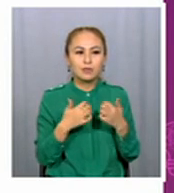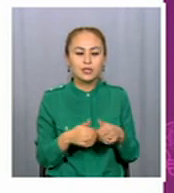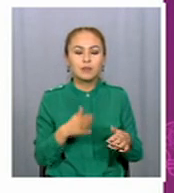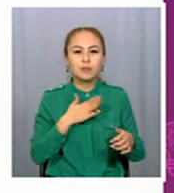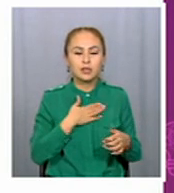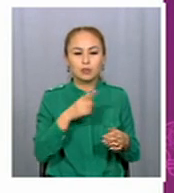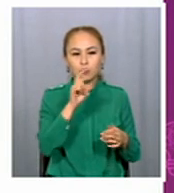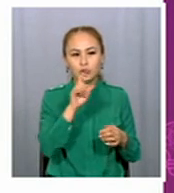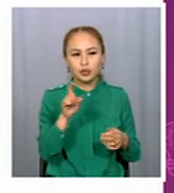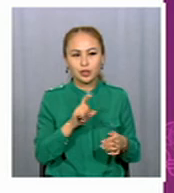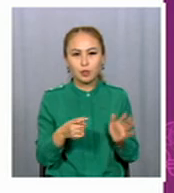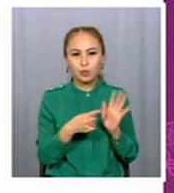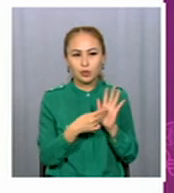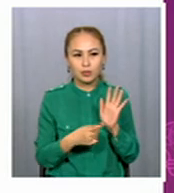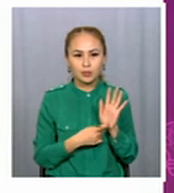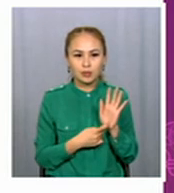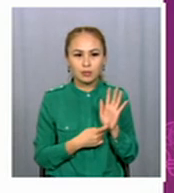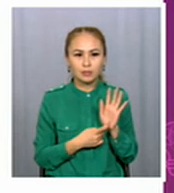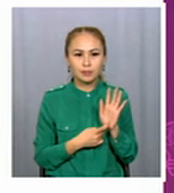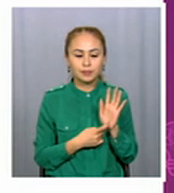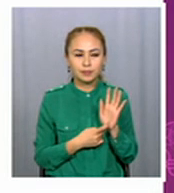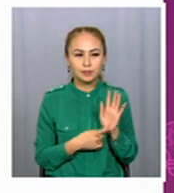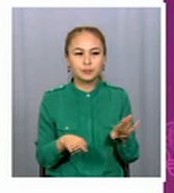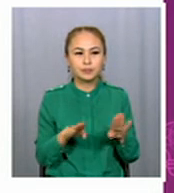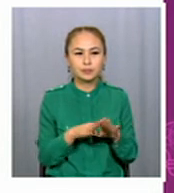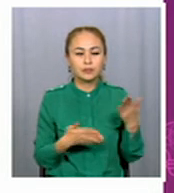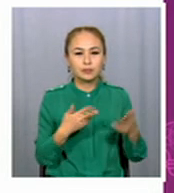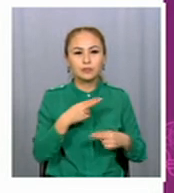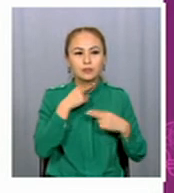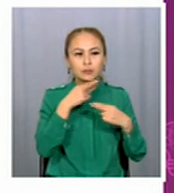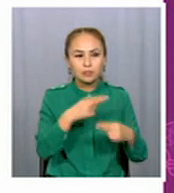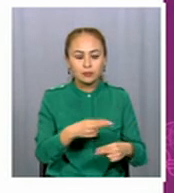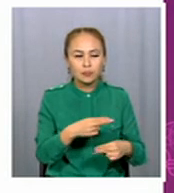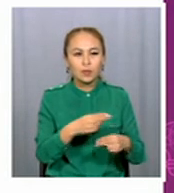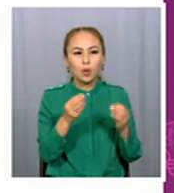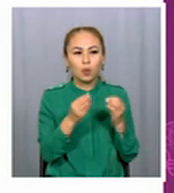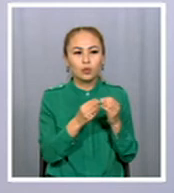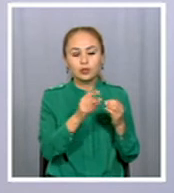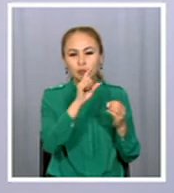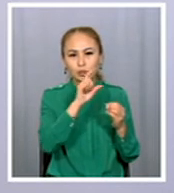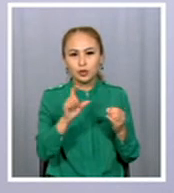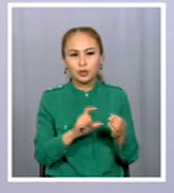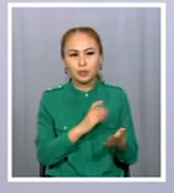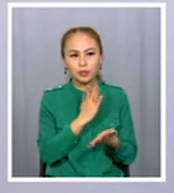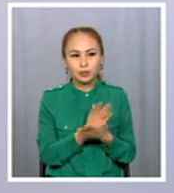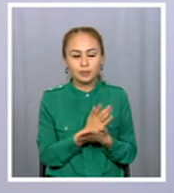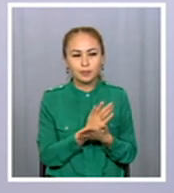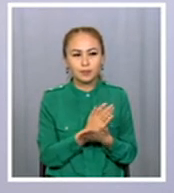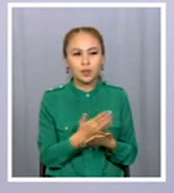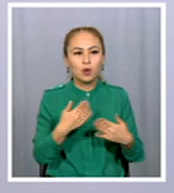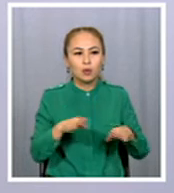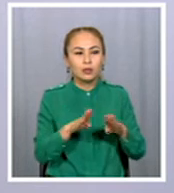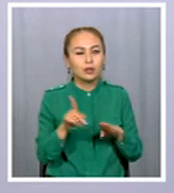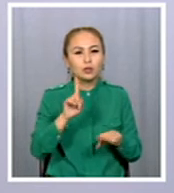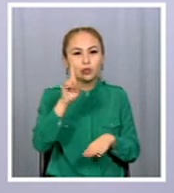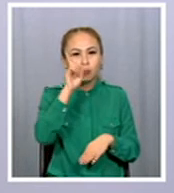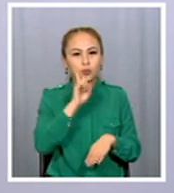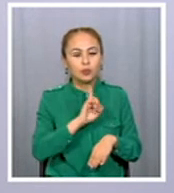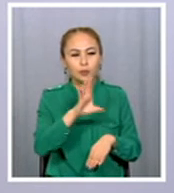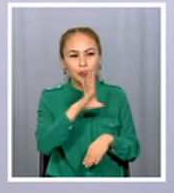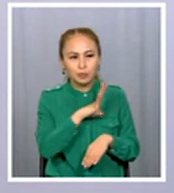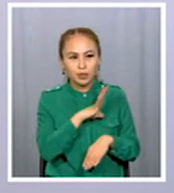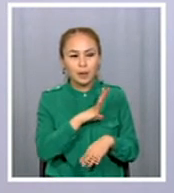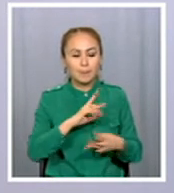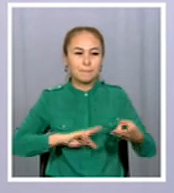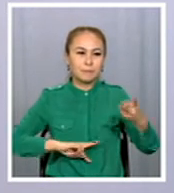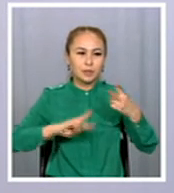бөлшекке бөлеміз. Жақсы. Назар аударсақ, балалар, ондық бөлшек болып тұр, бізге берілген сан. Оны ыңғайлы болу үшін біз бұрыс